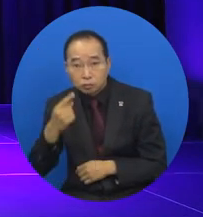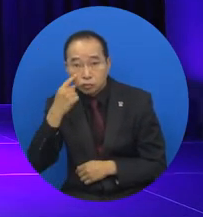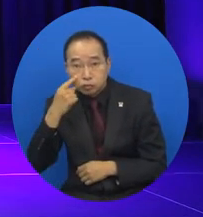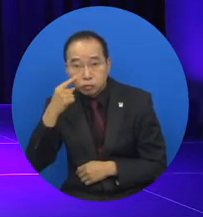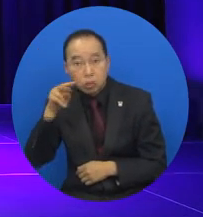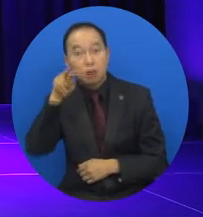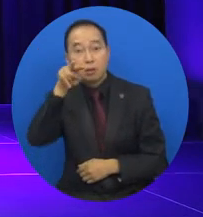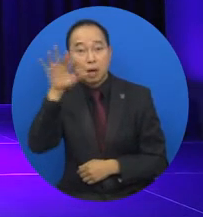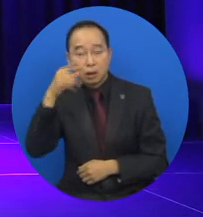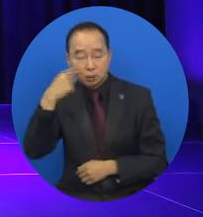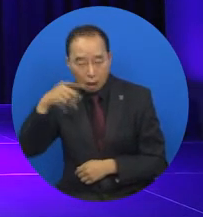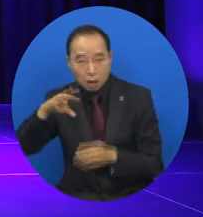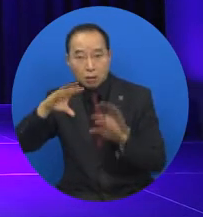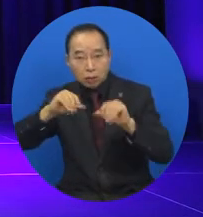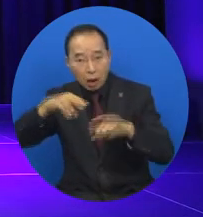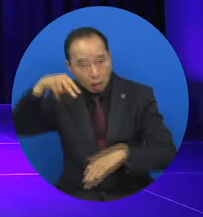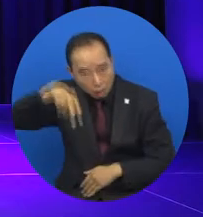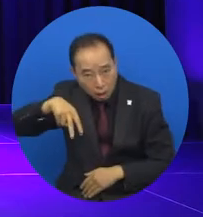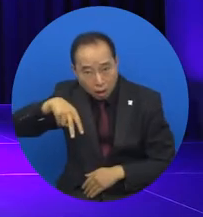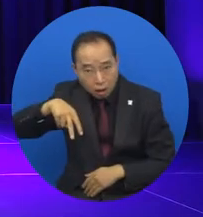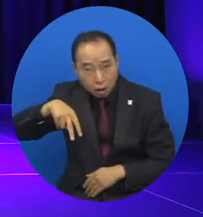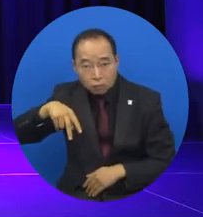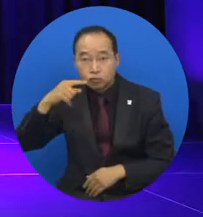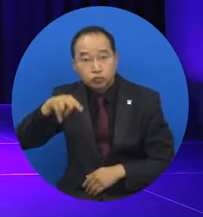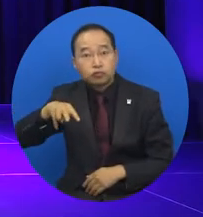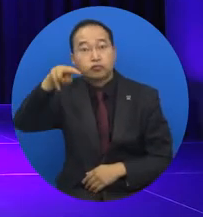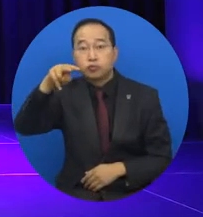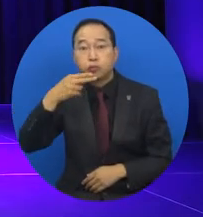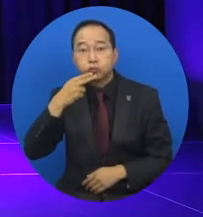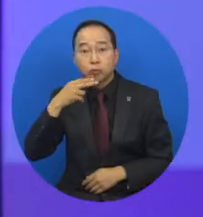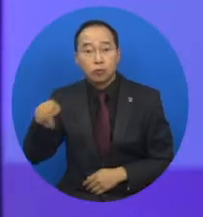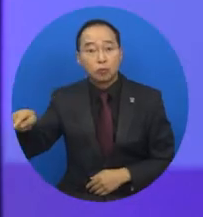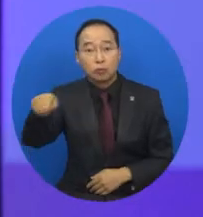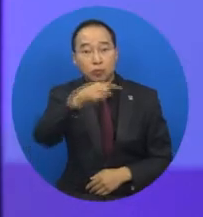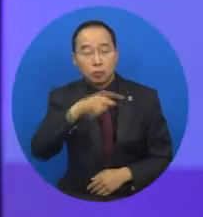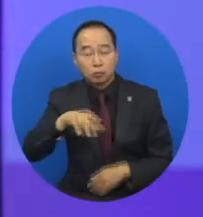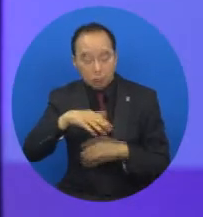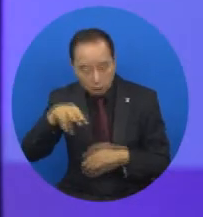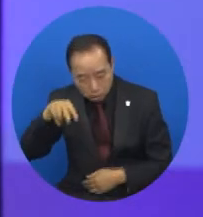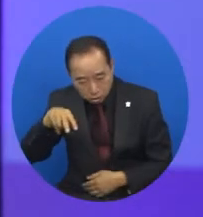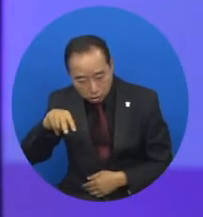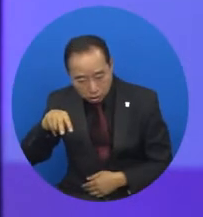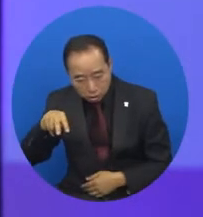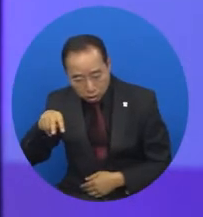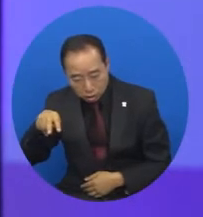그들의 시선들은 모두 땅을 보고 있었습니다. 한 분도 위로